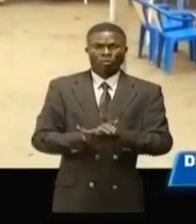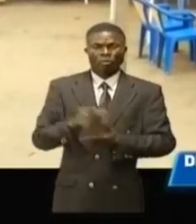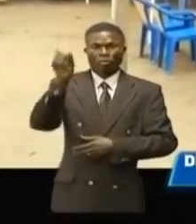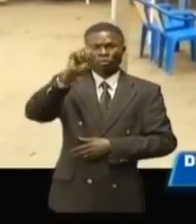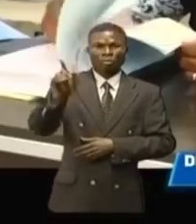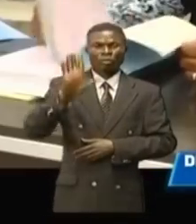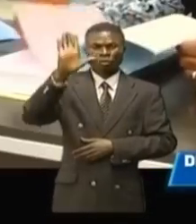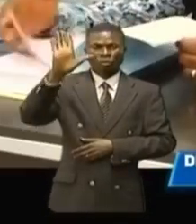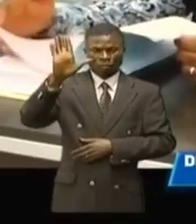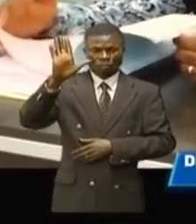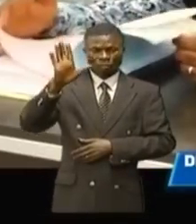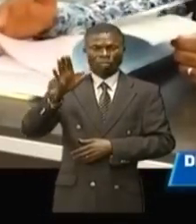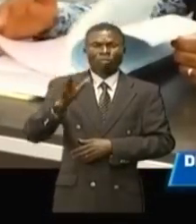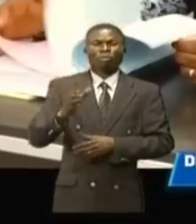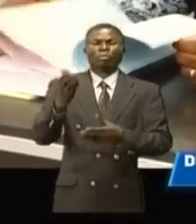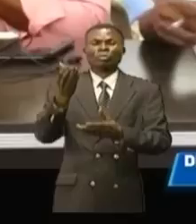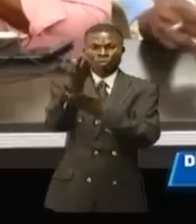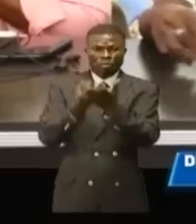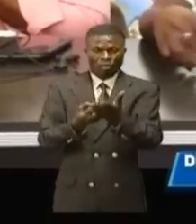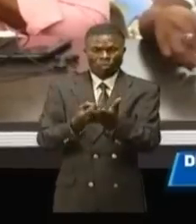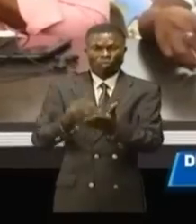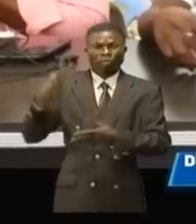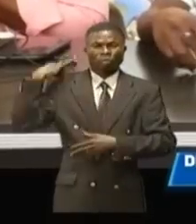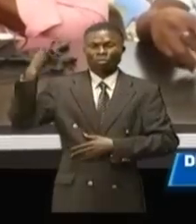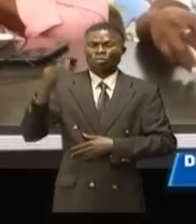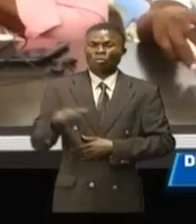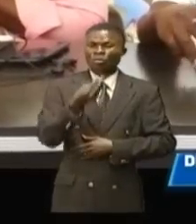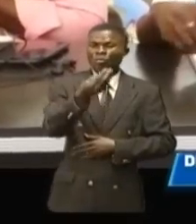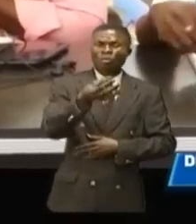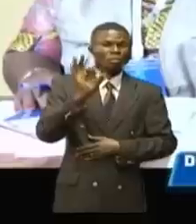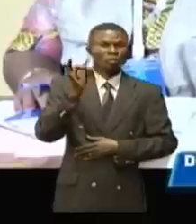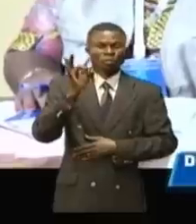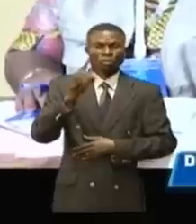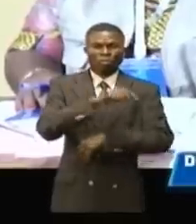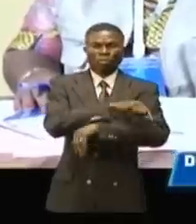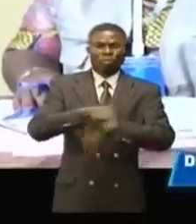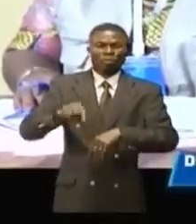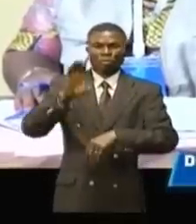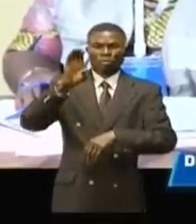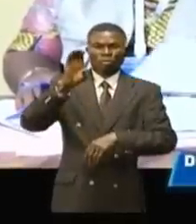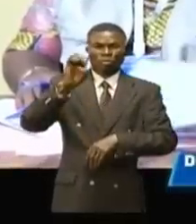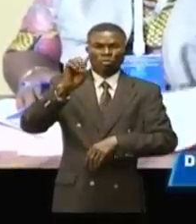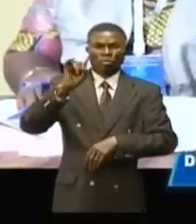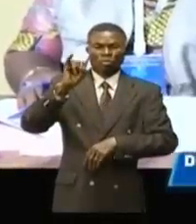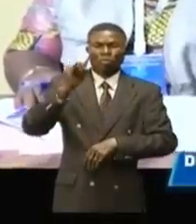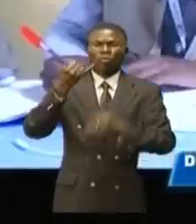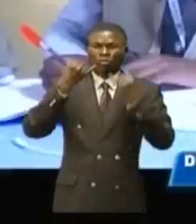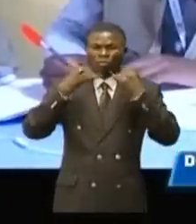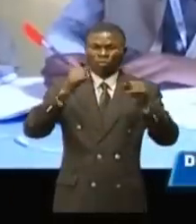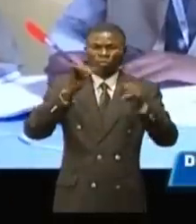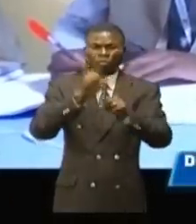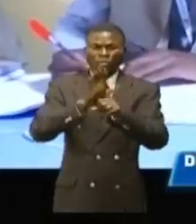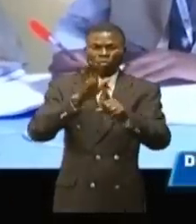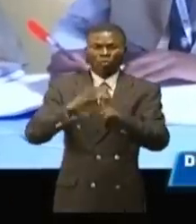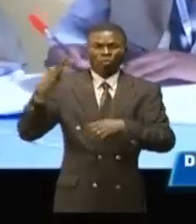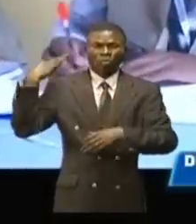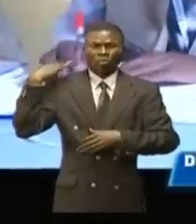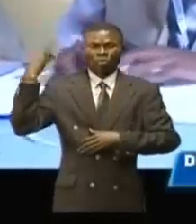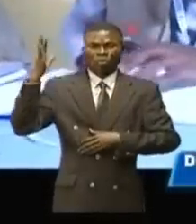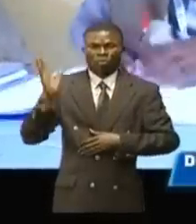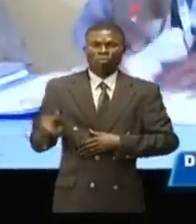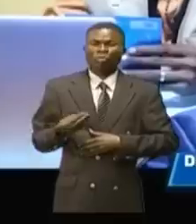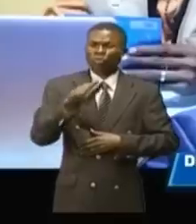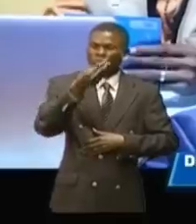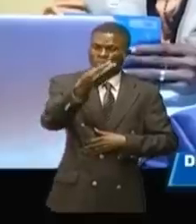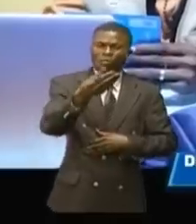été enregistrés, aucun dépôt des candidatures. La Commission électorale nationale indépendante tient à rappeler aux différents candidats d'aller